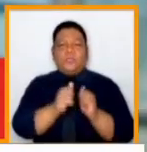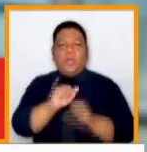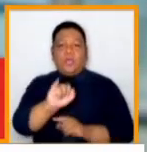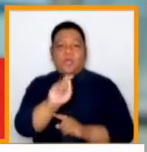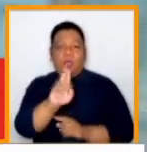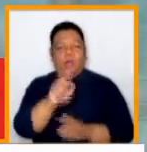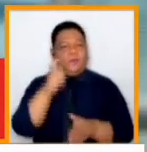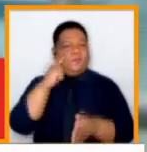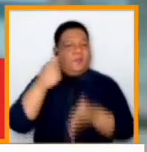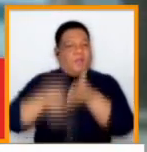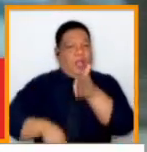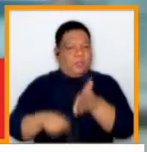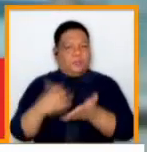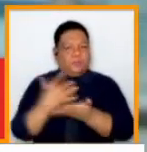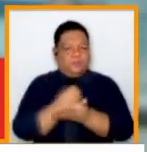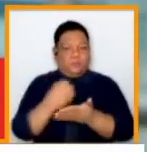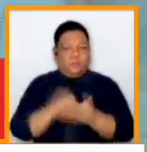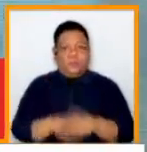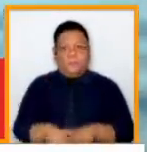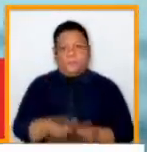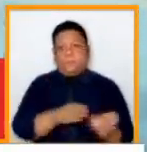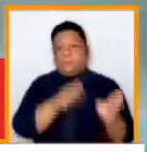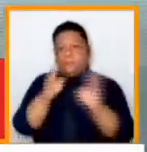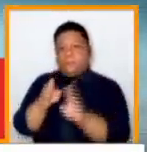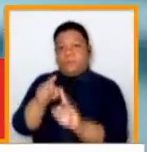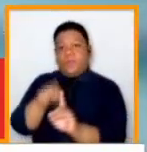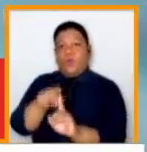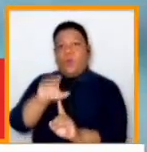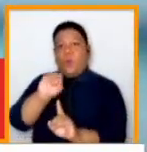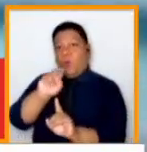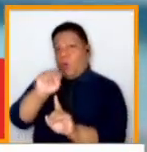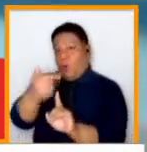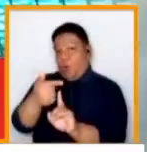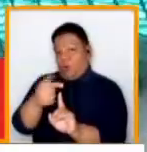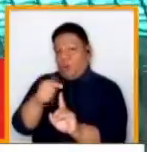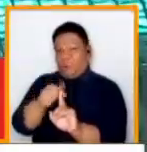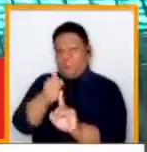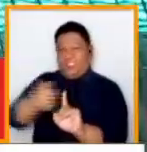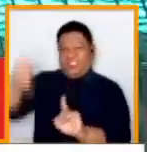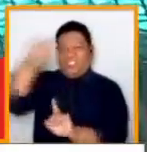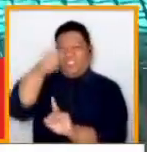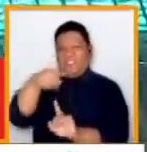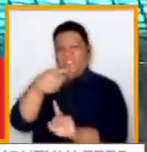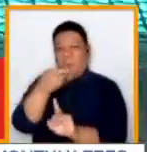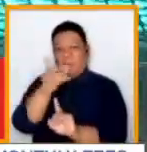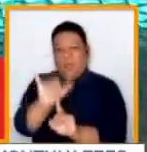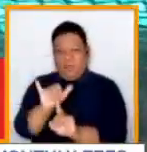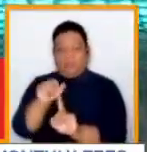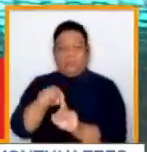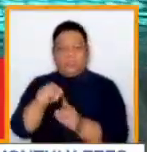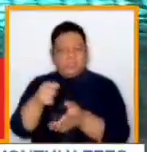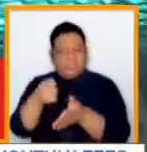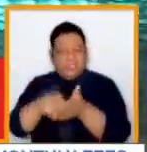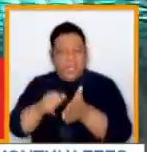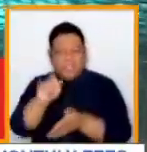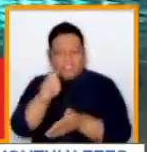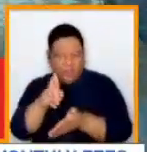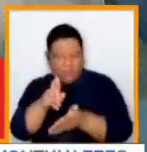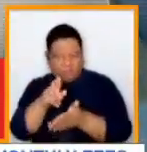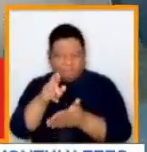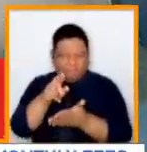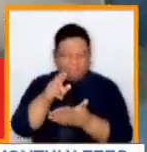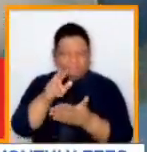Director Lincoln Ong naman, hindi rin daw mabasa. Ang Tiger Phil na nag-supply ng mga face masks sa Pharmalee,